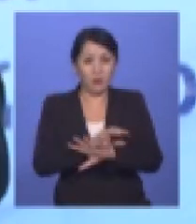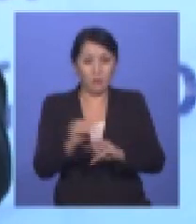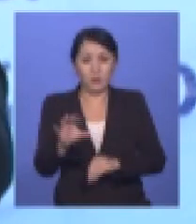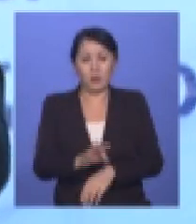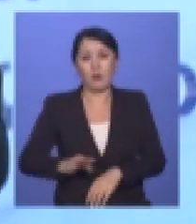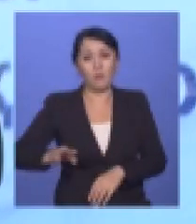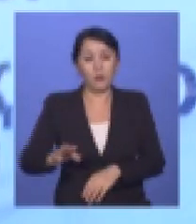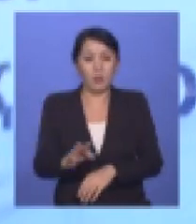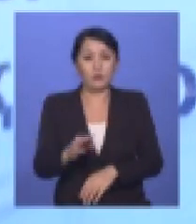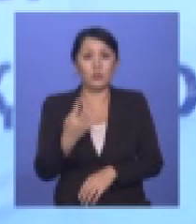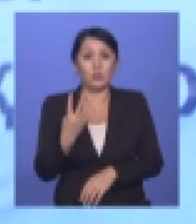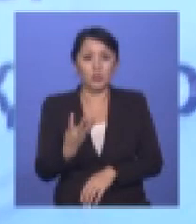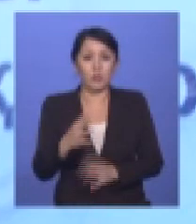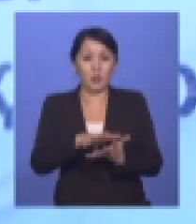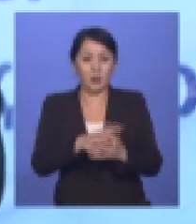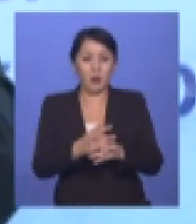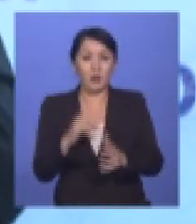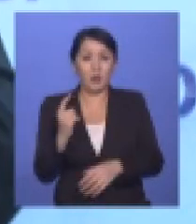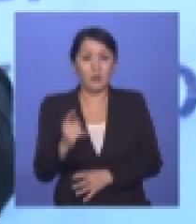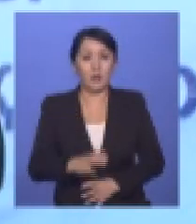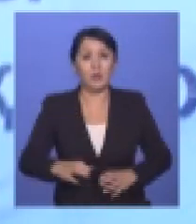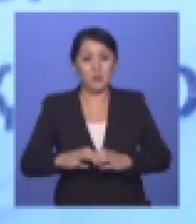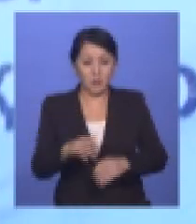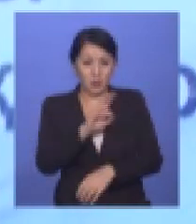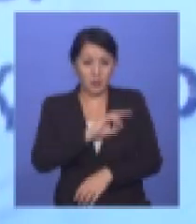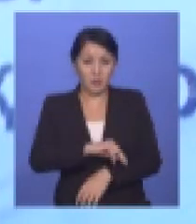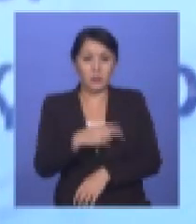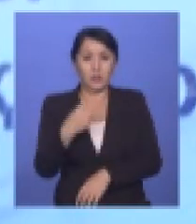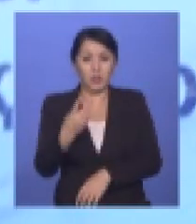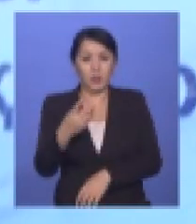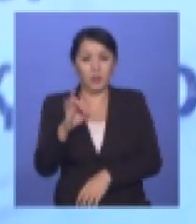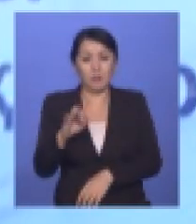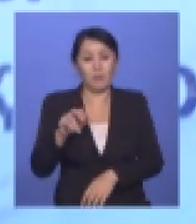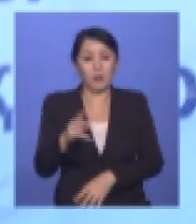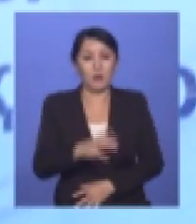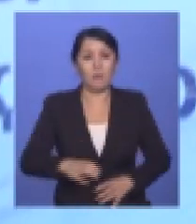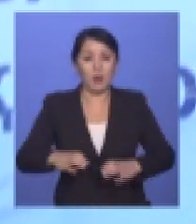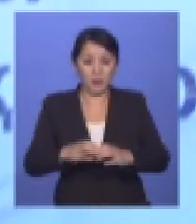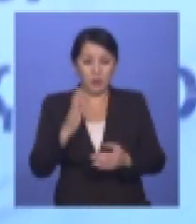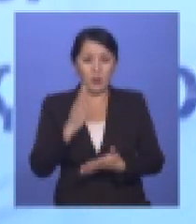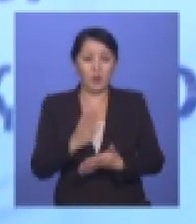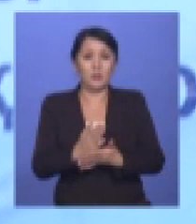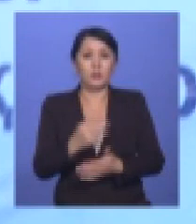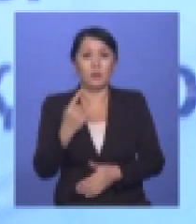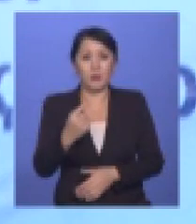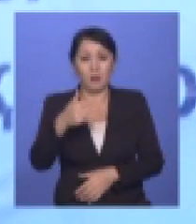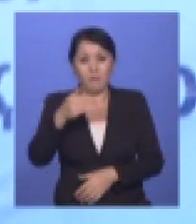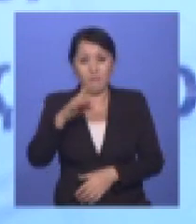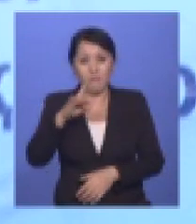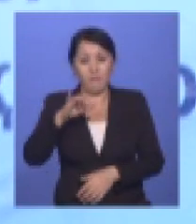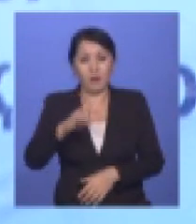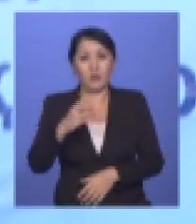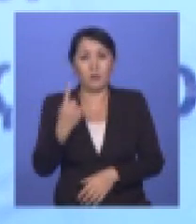округінің аумағында 4 ауыл шаруашылығы құрылымы жұмыс істейді. 2 жауапкершілігі шектеулі серіктестігі, 1 фермер қожалығы,